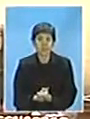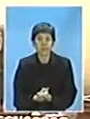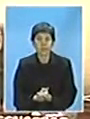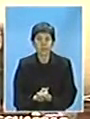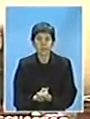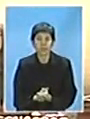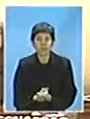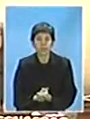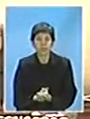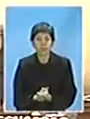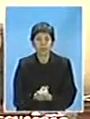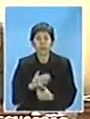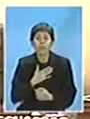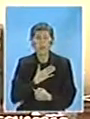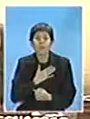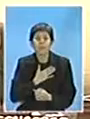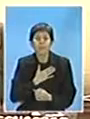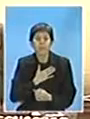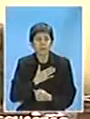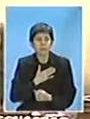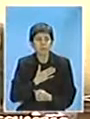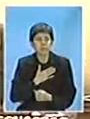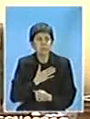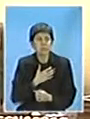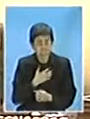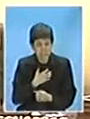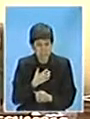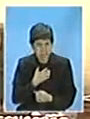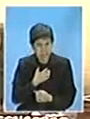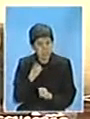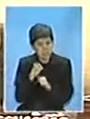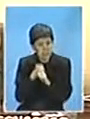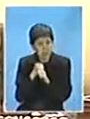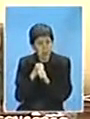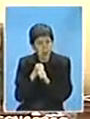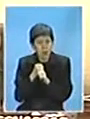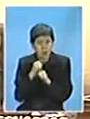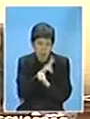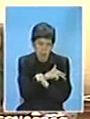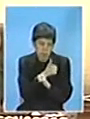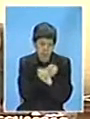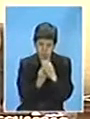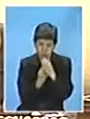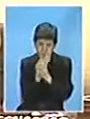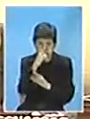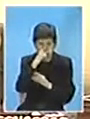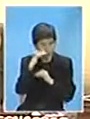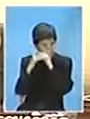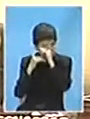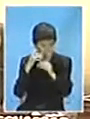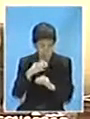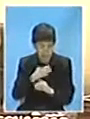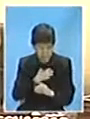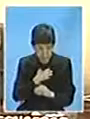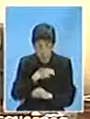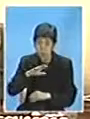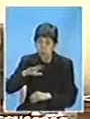จง นิดเดียวนะฮะผมยืนยันว่าเป็นความปรารถนาดีที่อยากจะเห็นการพัฒนาของภาคการแพทย์แผนไทยซึ่งพวกเ